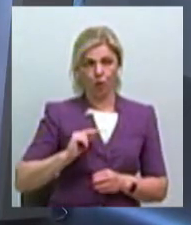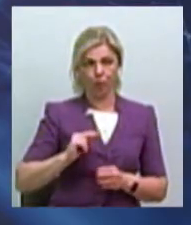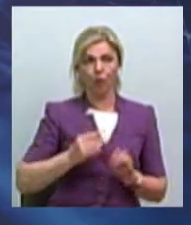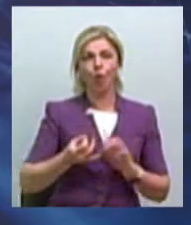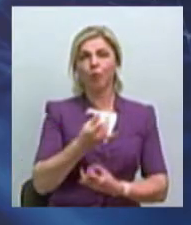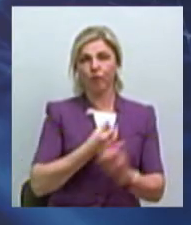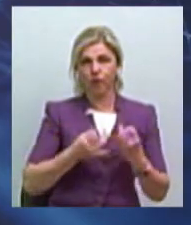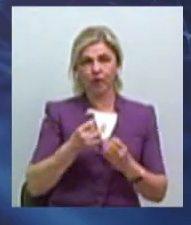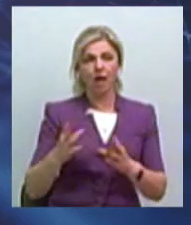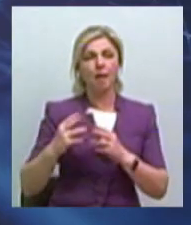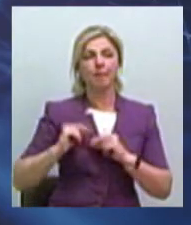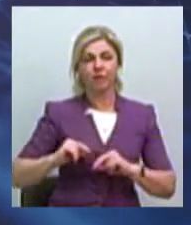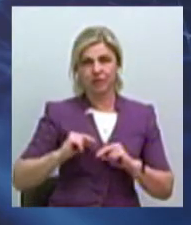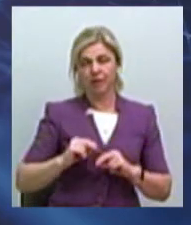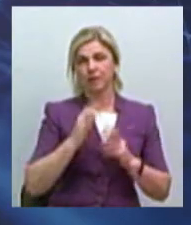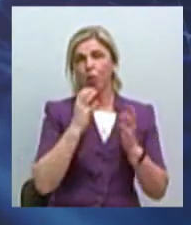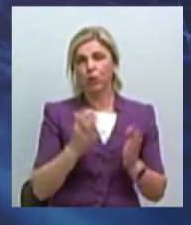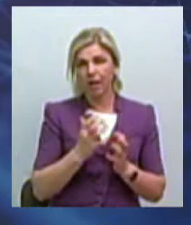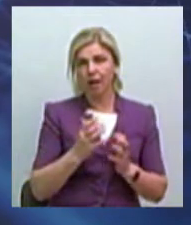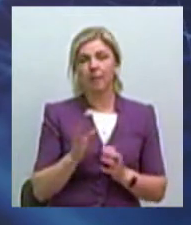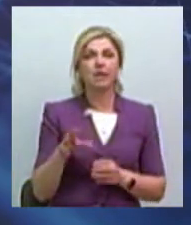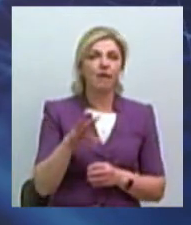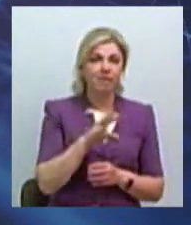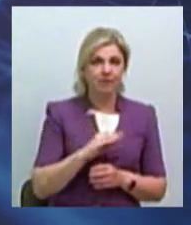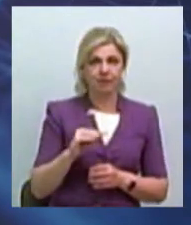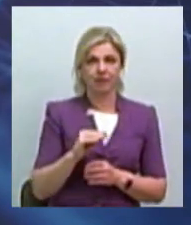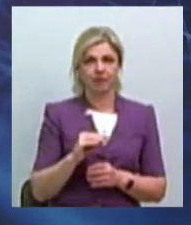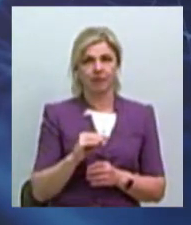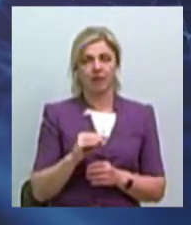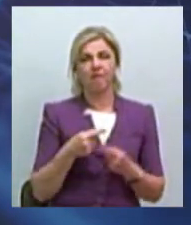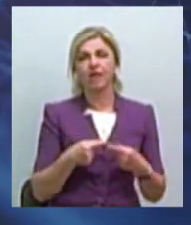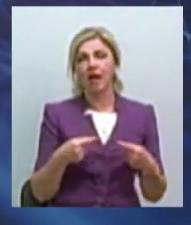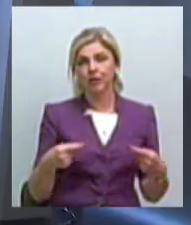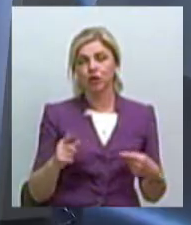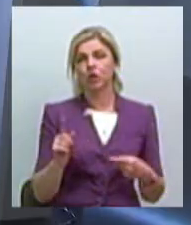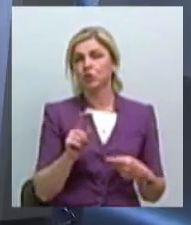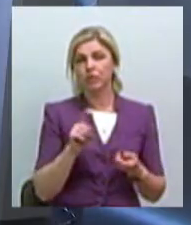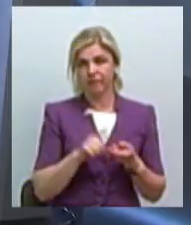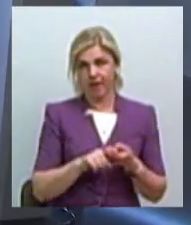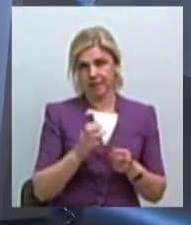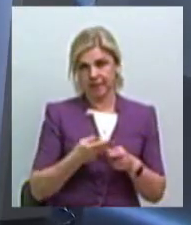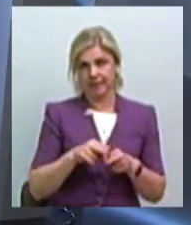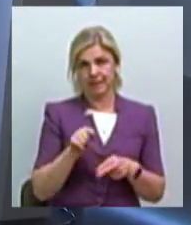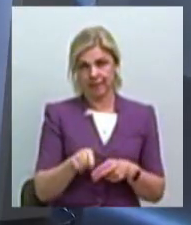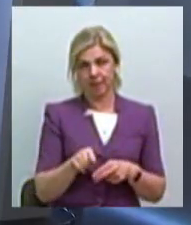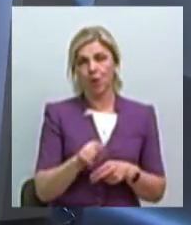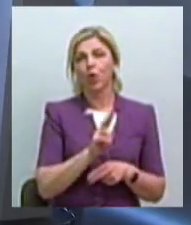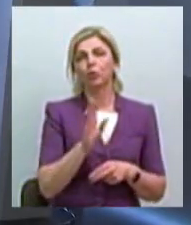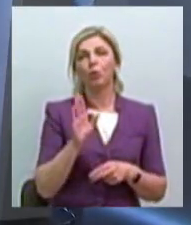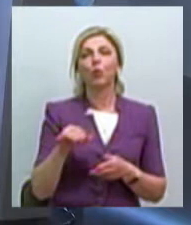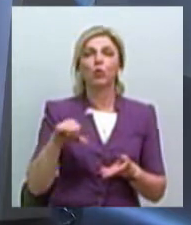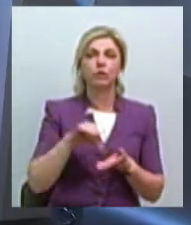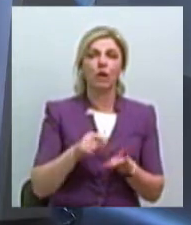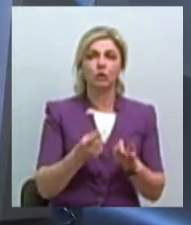Ну, співфінансування, утримання, ну, всі речі, які пов'язані з цим. Там будуть залучатися і